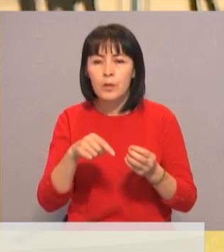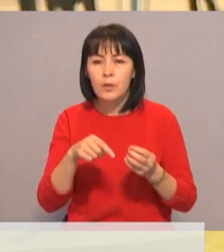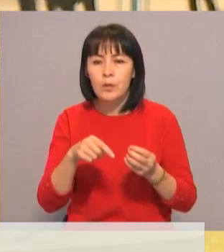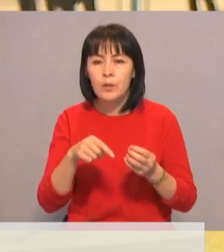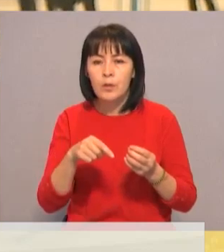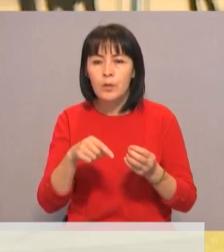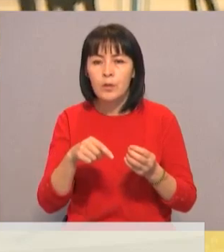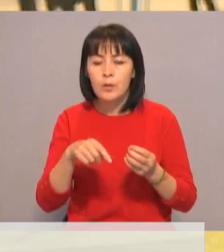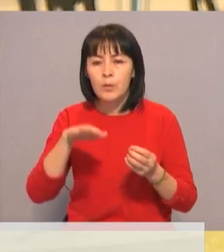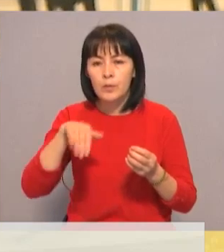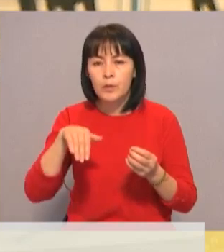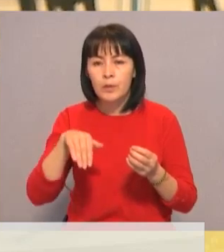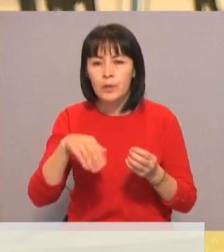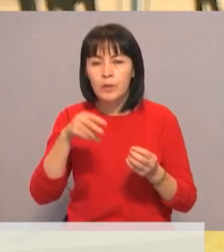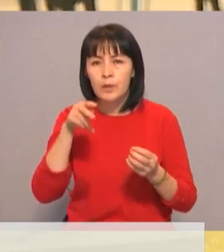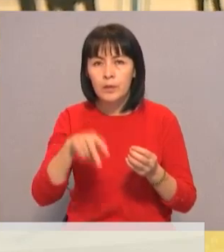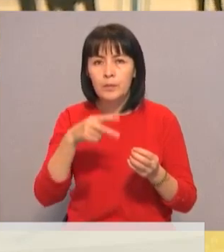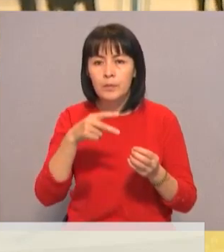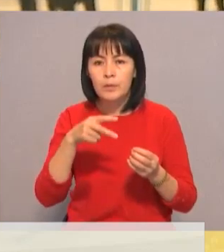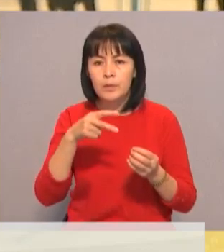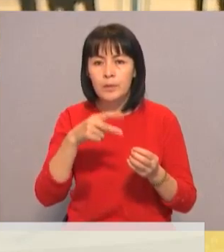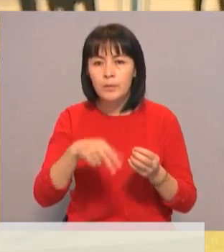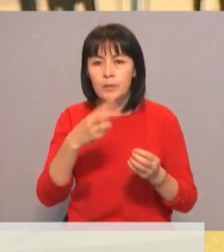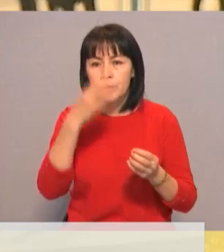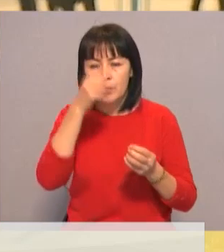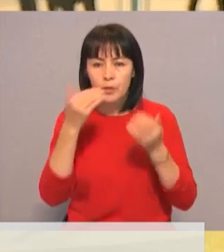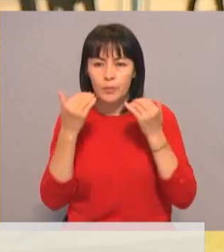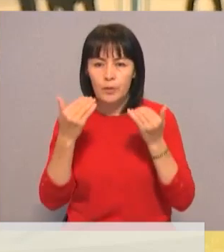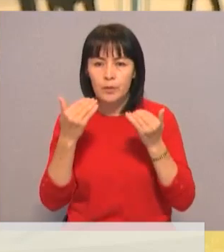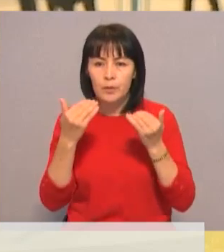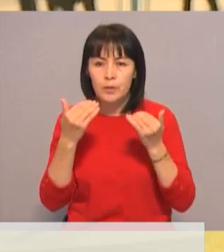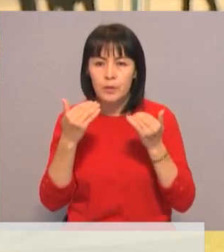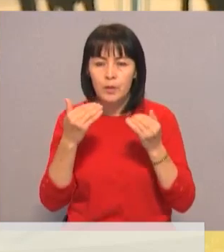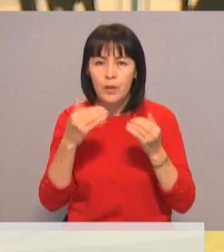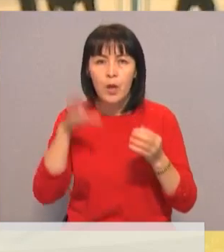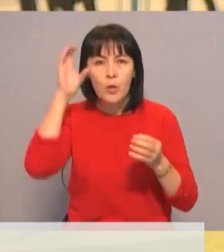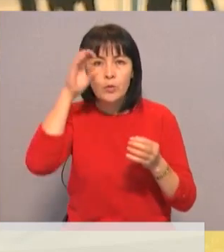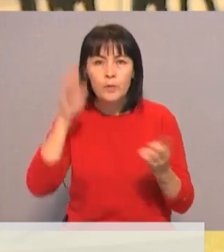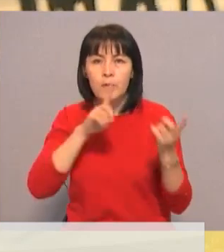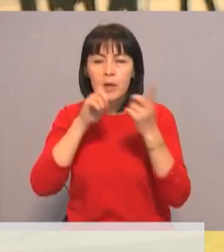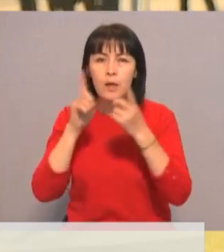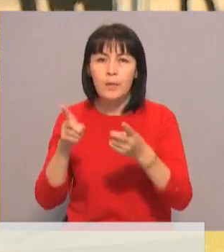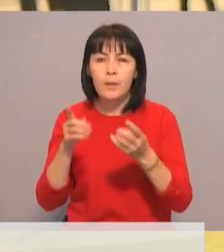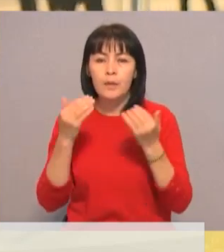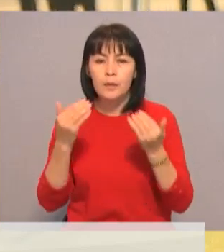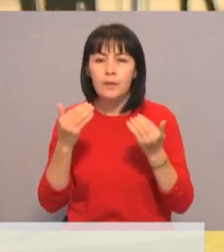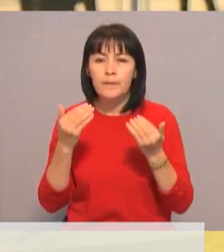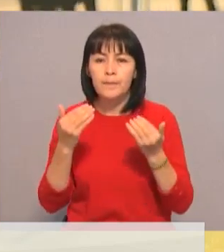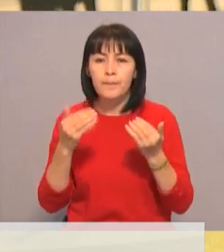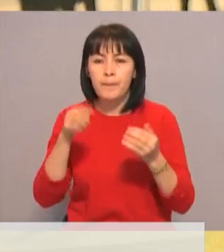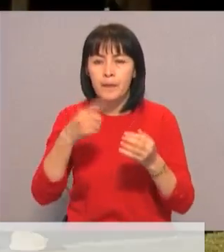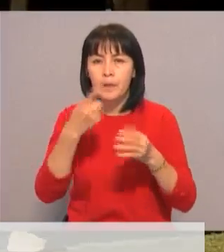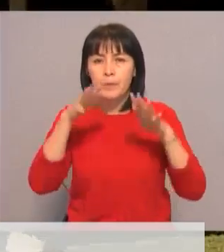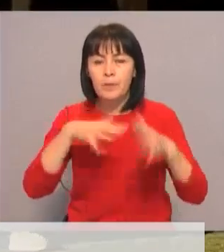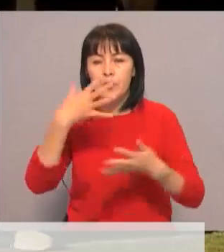осы Будапештен кейінгісі 21-ден кейінгісі. Уже 2023-те осы Хиба барып келдік Өзбекстанға, Хиба қаласына көнелік. Ояқта да